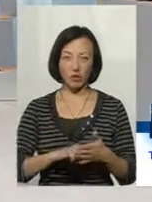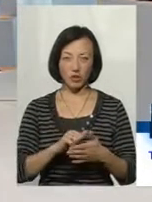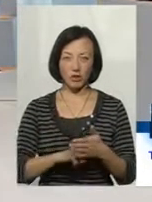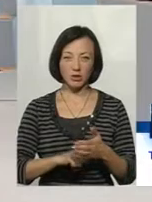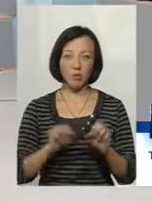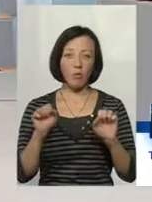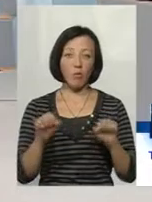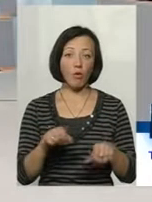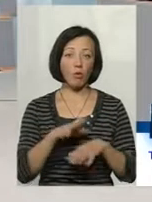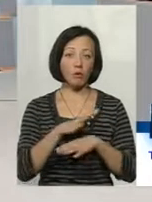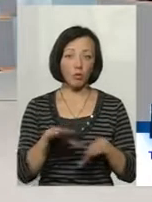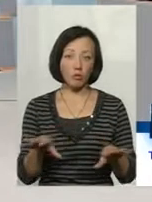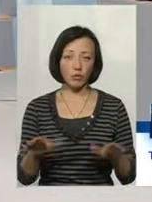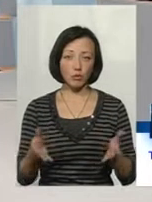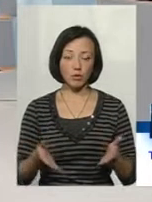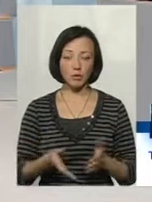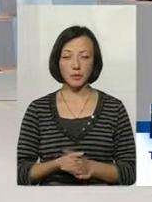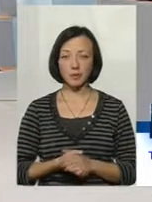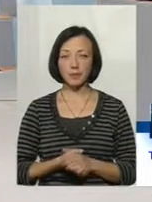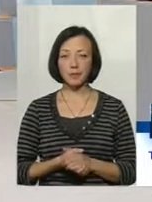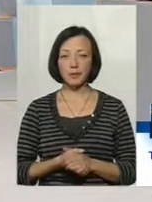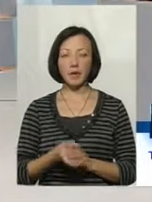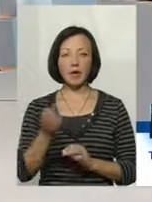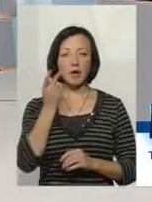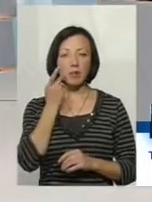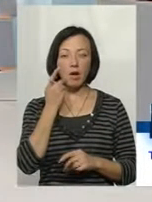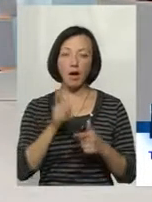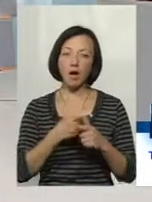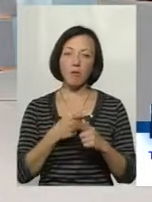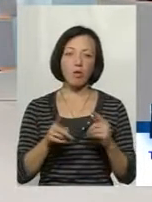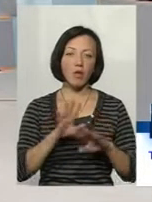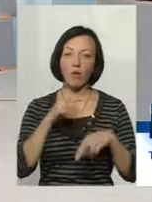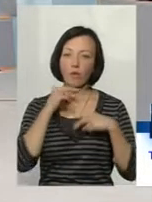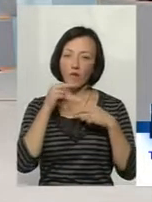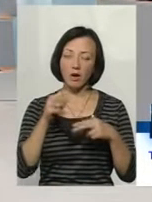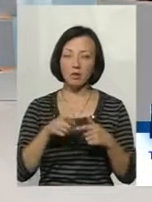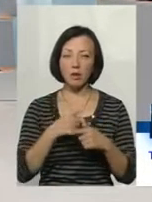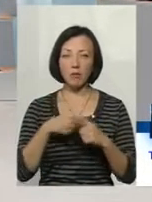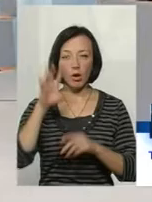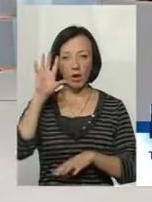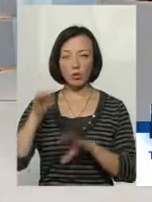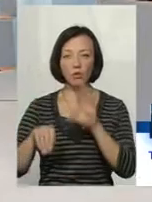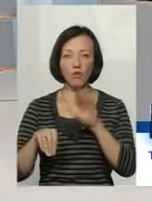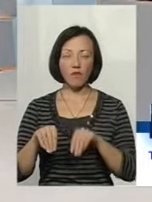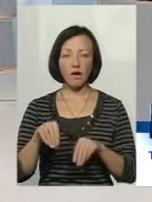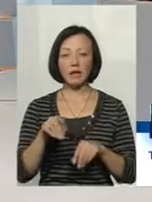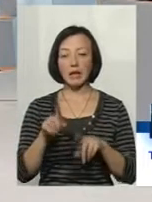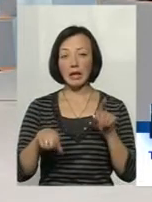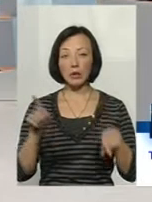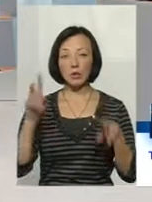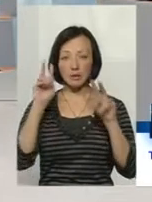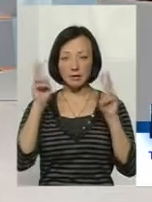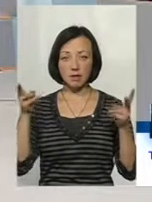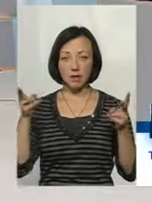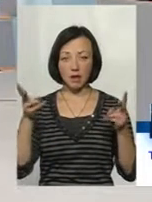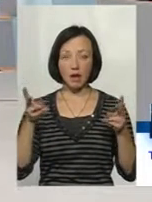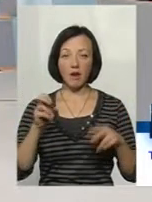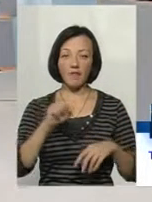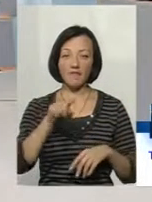їх могло і не бути. Як правило, це або неуважність, або ігнорування людини, іноді незнання